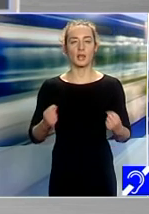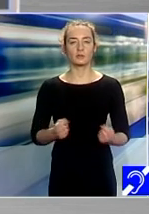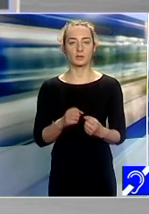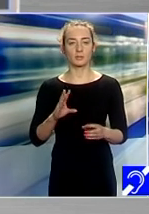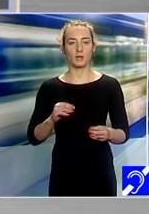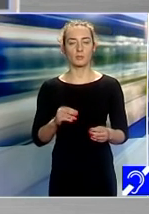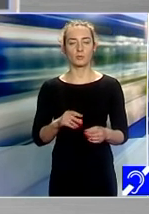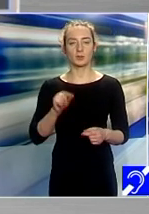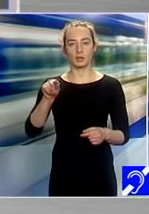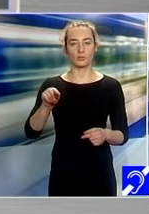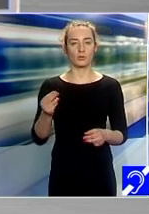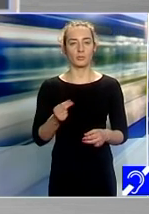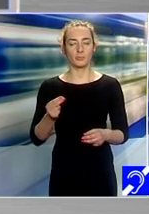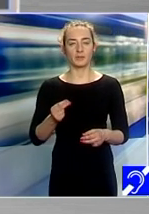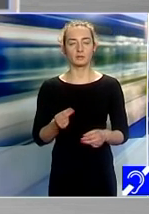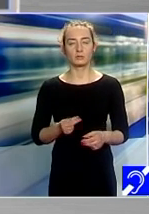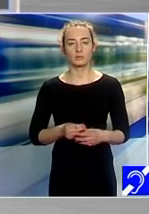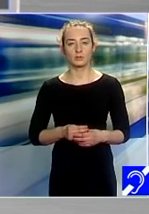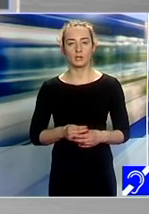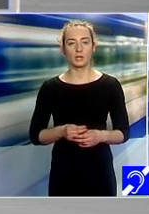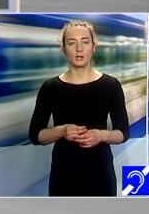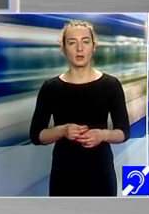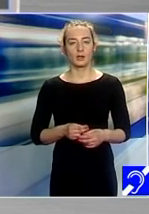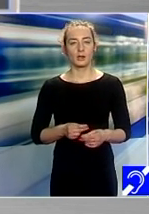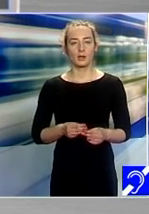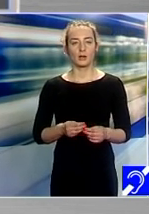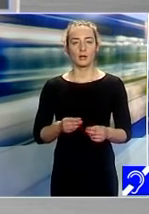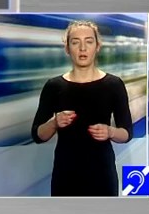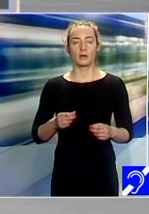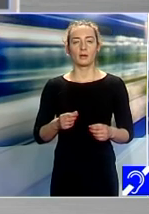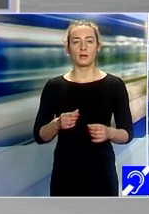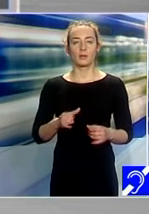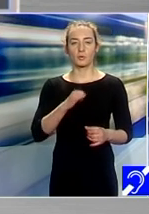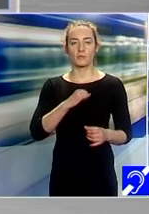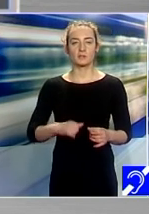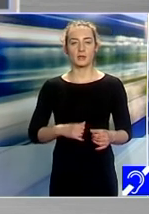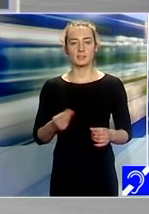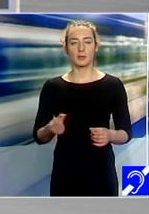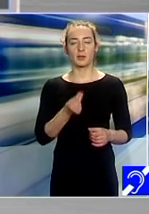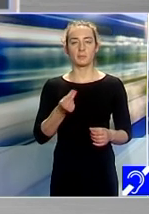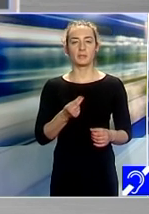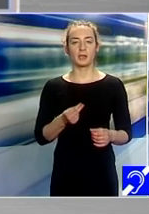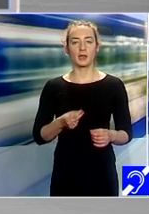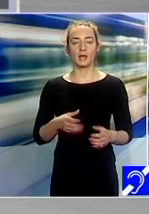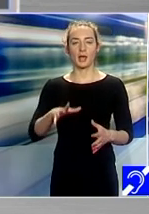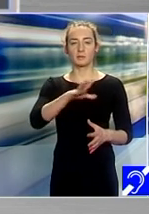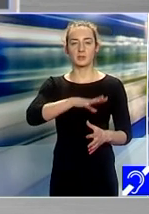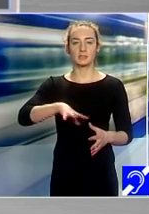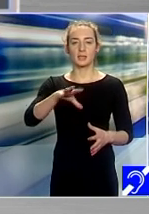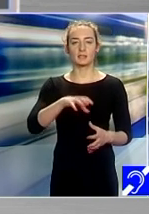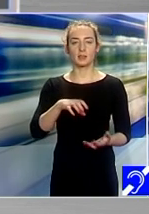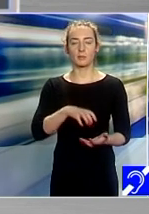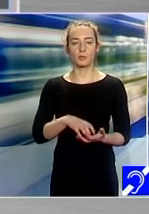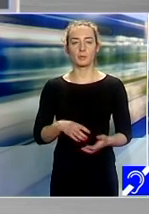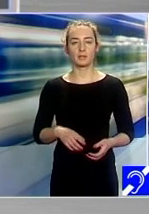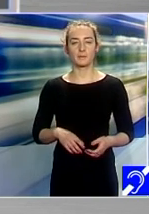în zona asta pentru a profesionaliza administrația publică, în general administrația,